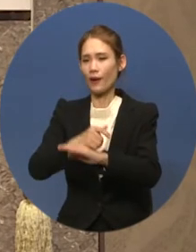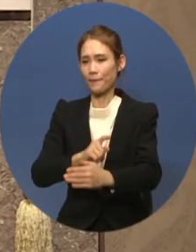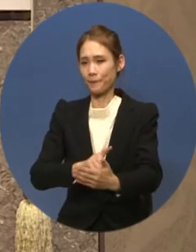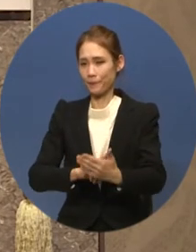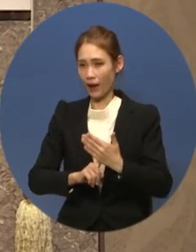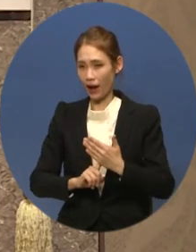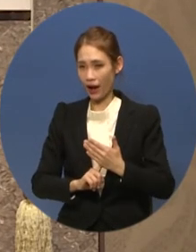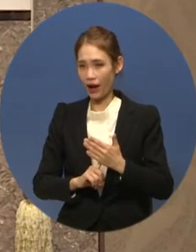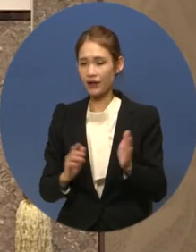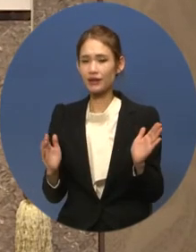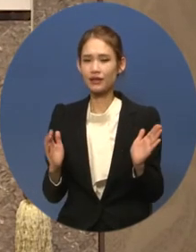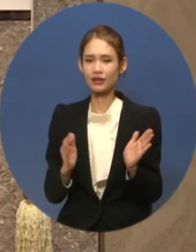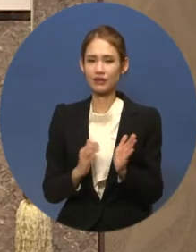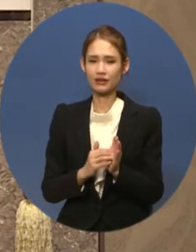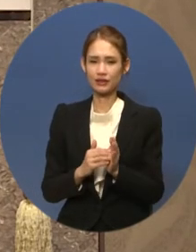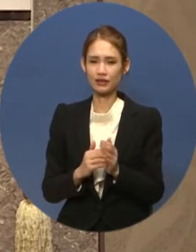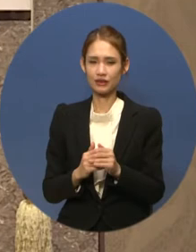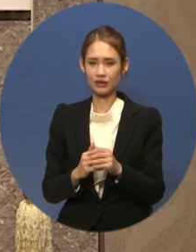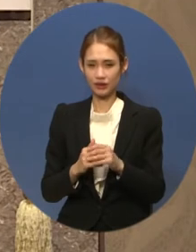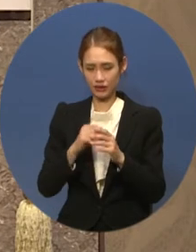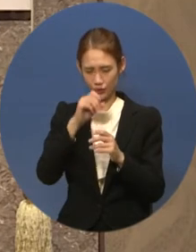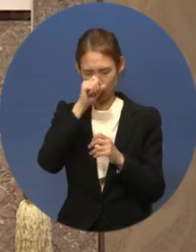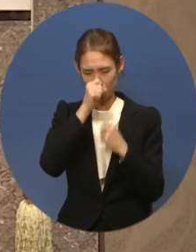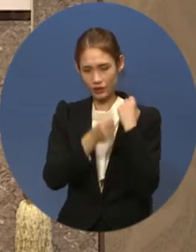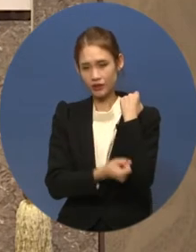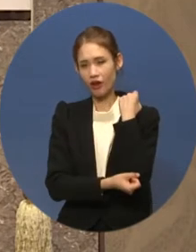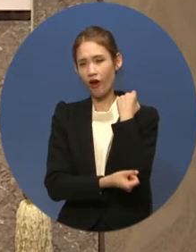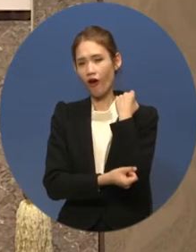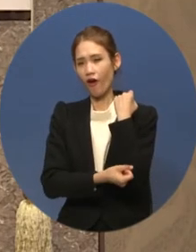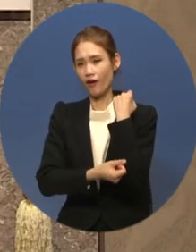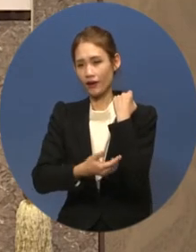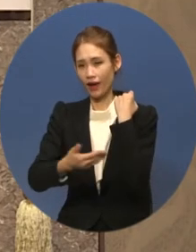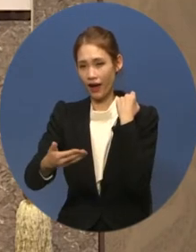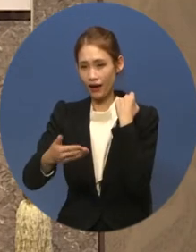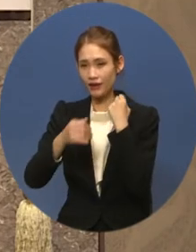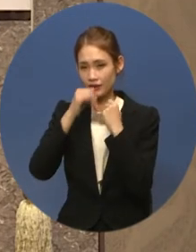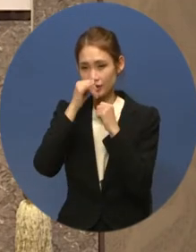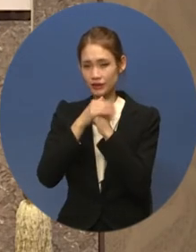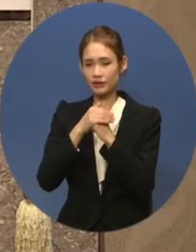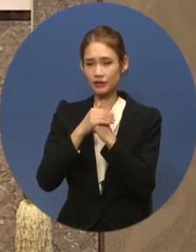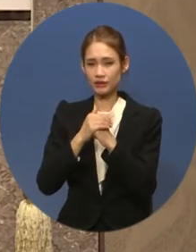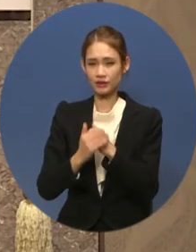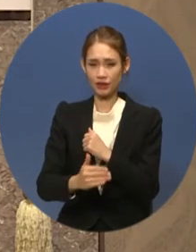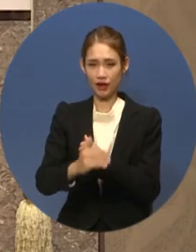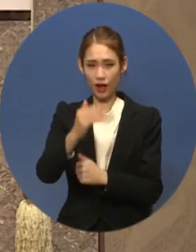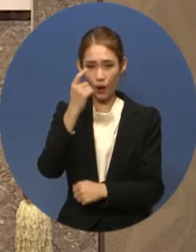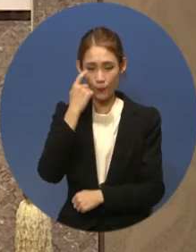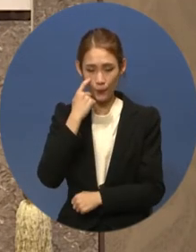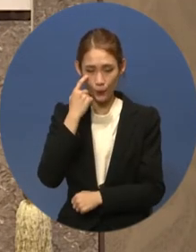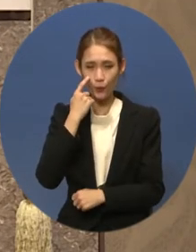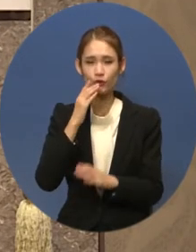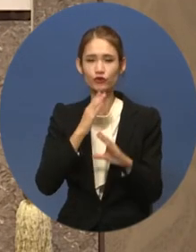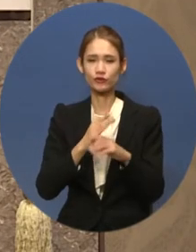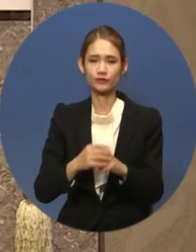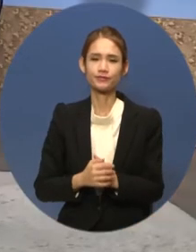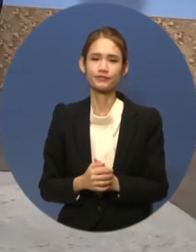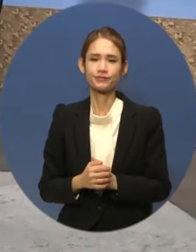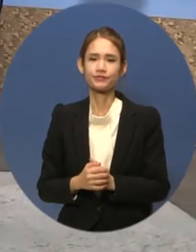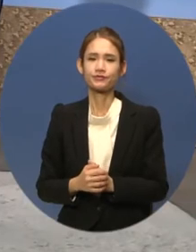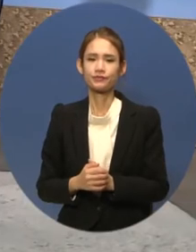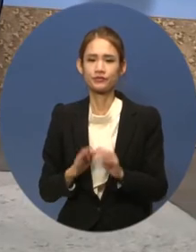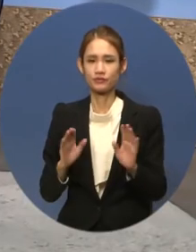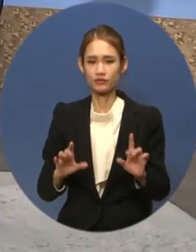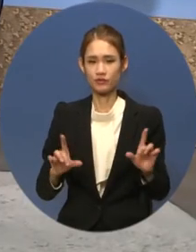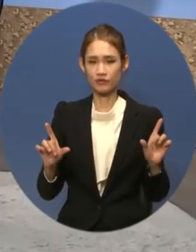하나의 사회에 큰 영향 선한 영향력을 주는 그런 과정이 되게끔 만들고자 준비하고 있습니다 4 왜